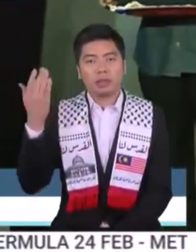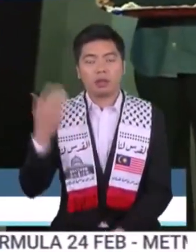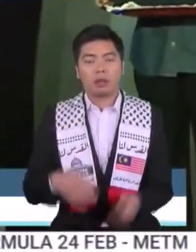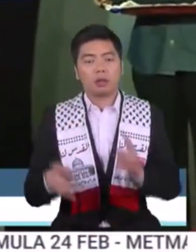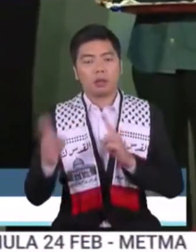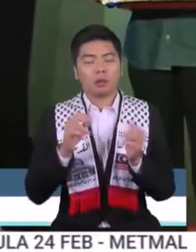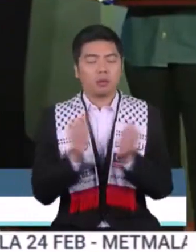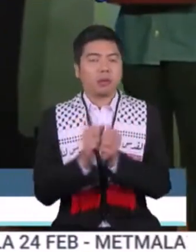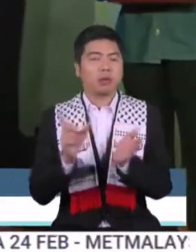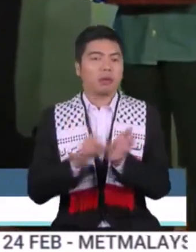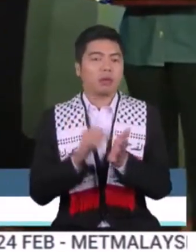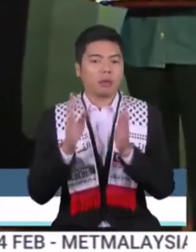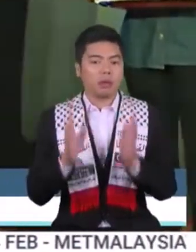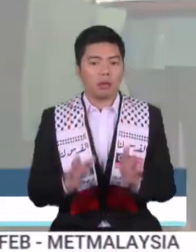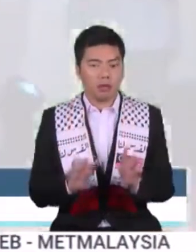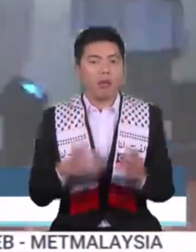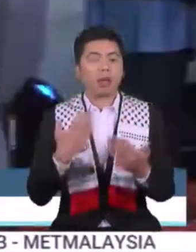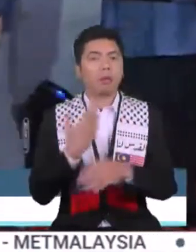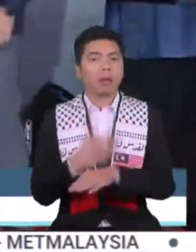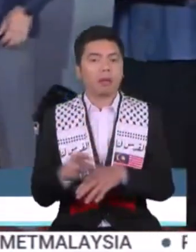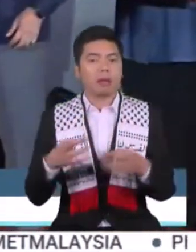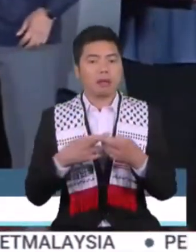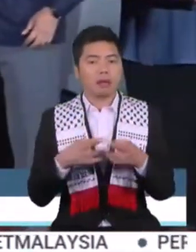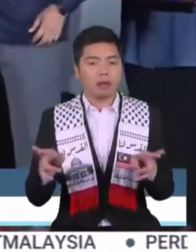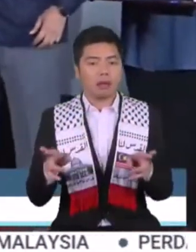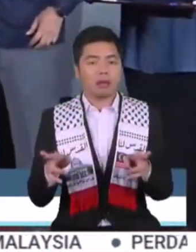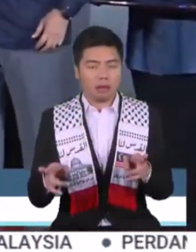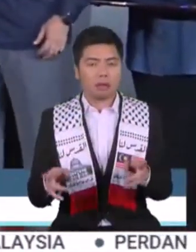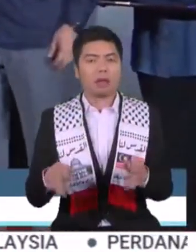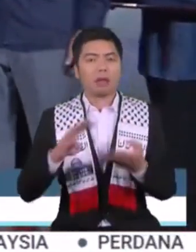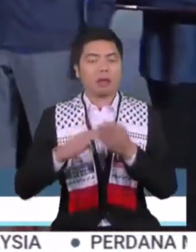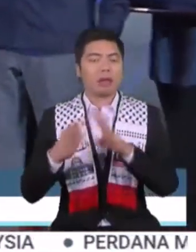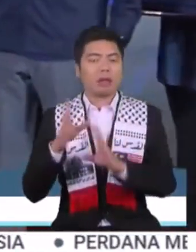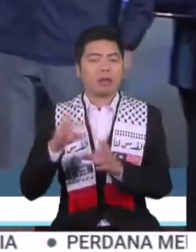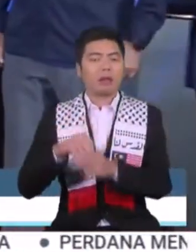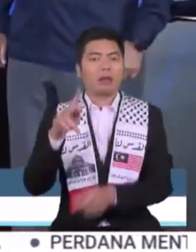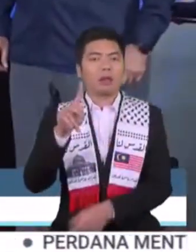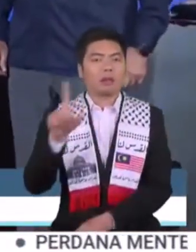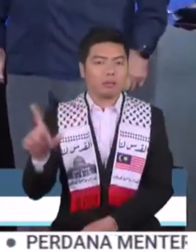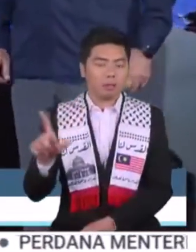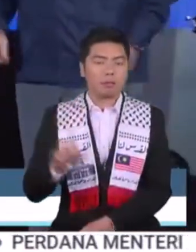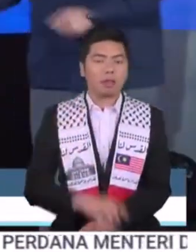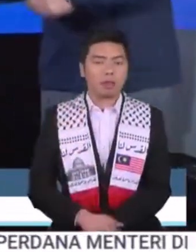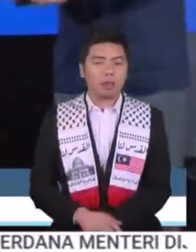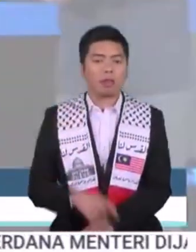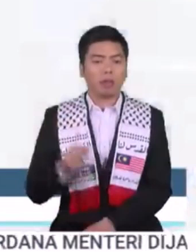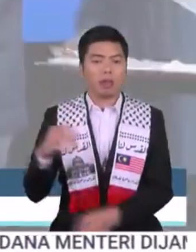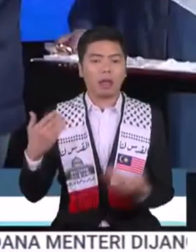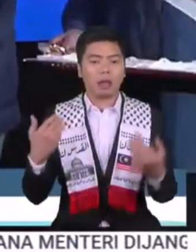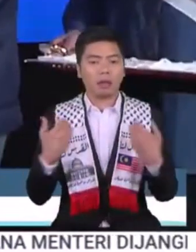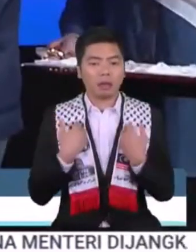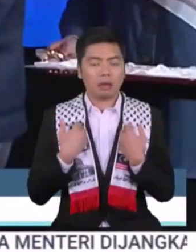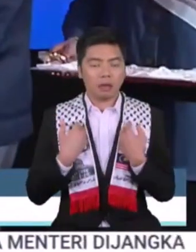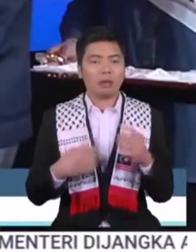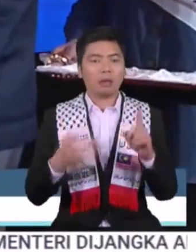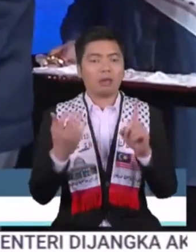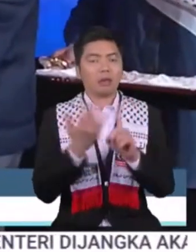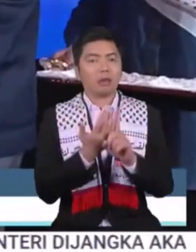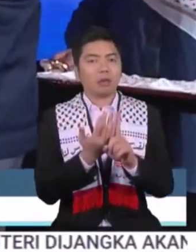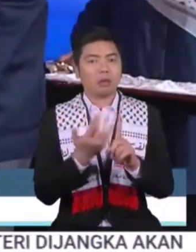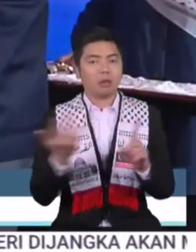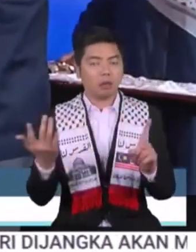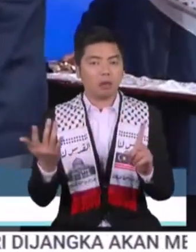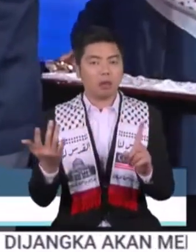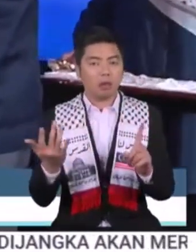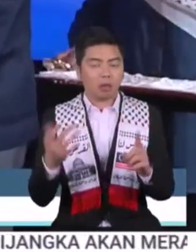berkata kepada media selepas melancarkan program mediasi komuniti di ibu negara, sehingga kini terdapat sebanyak